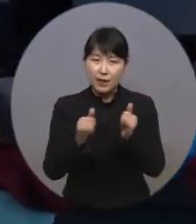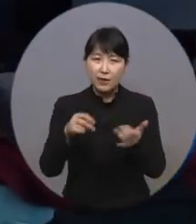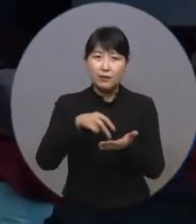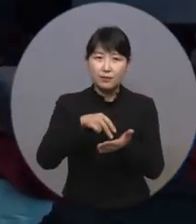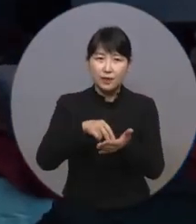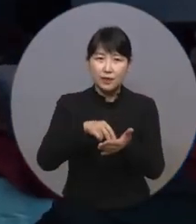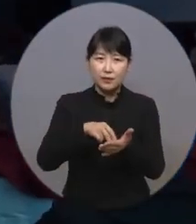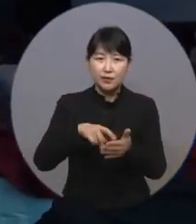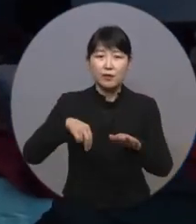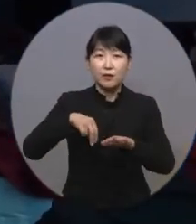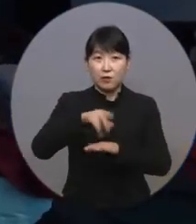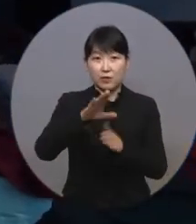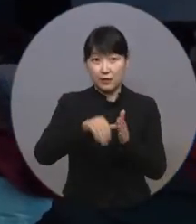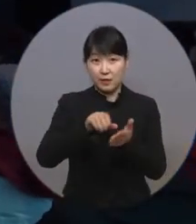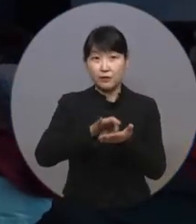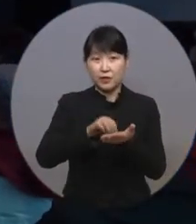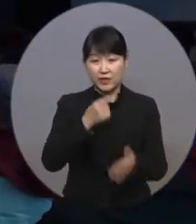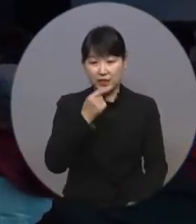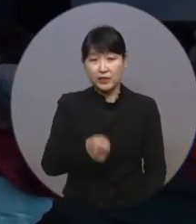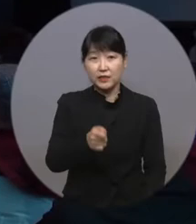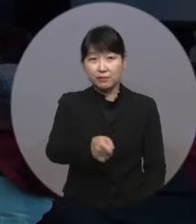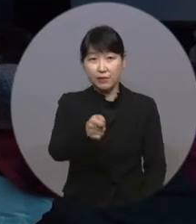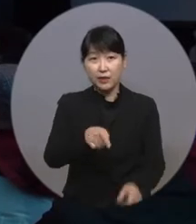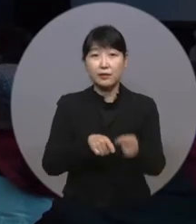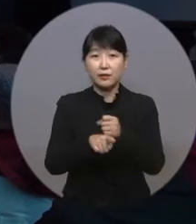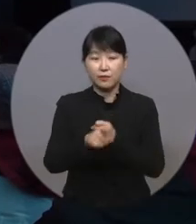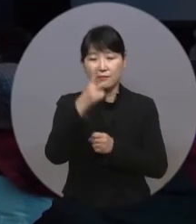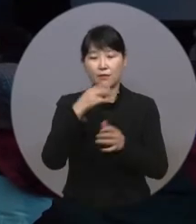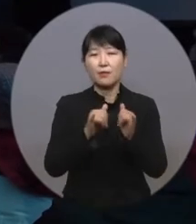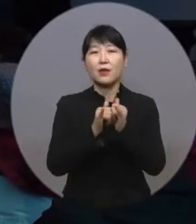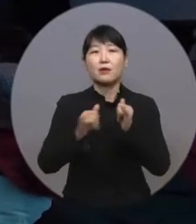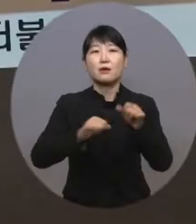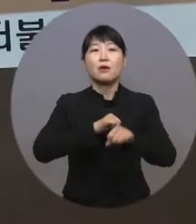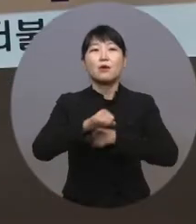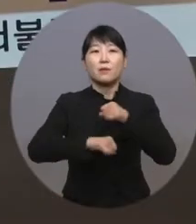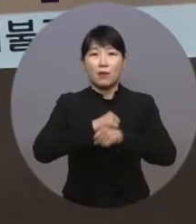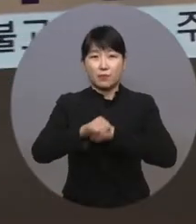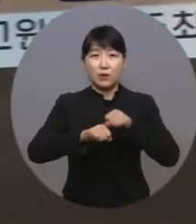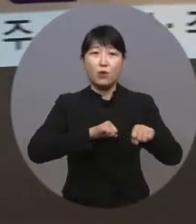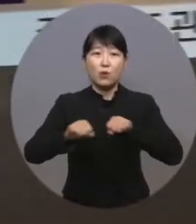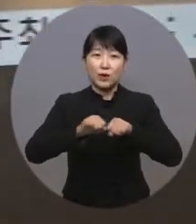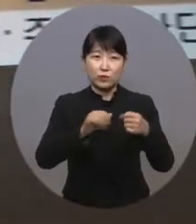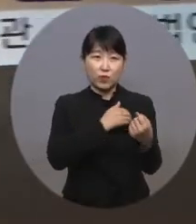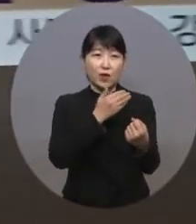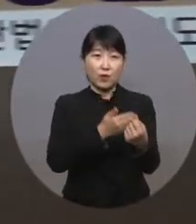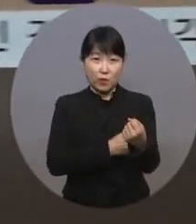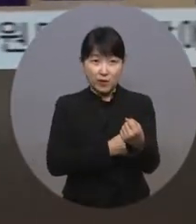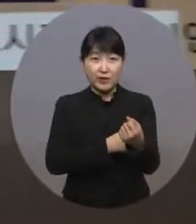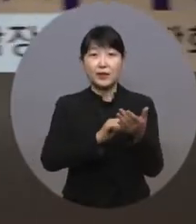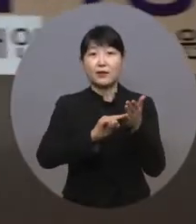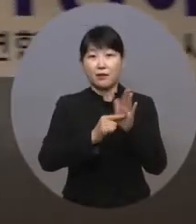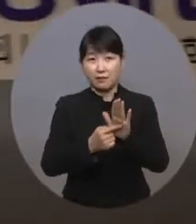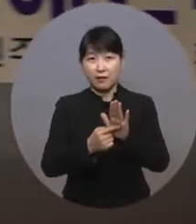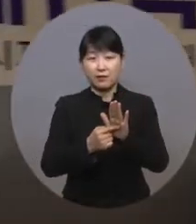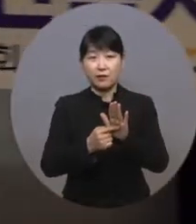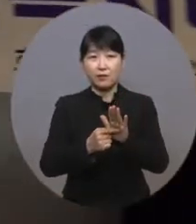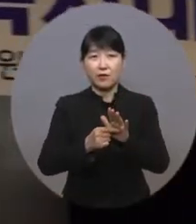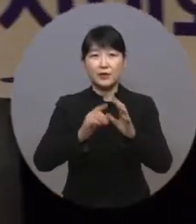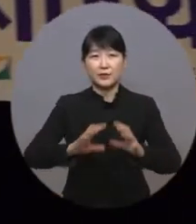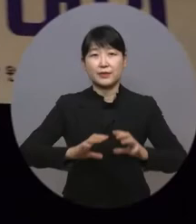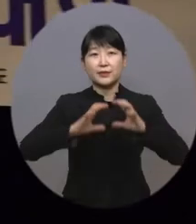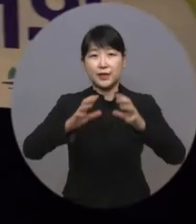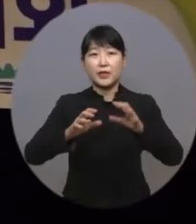지팡이를 시각장애인이 마음 놓고 활동할 수 있는 권리를 보장해주는 표시로 삼아 전세계 모든 것과는 10월 15일을